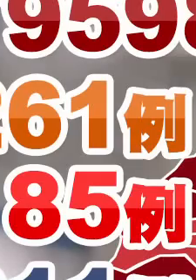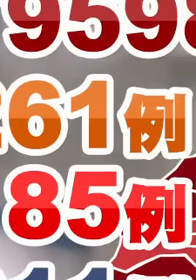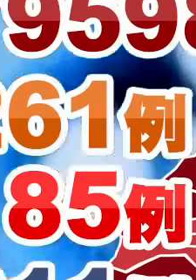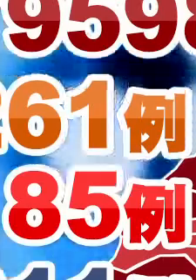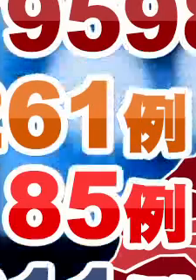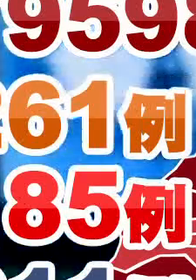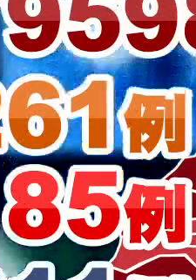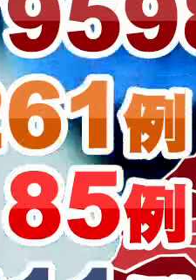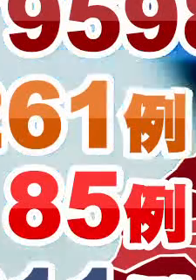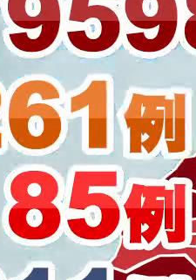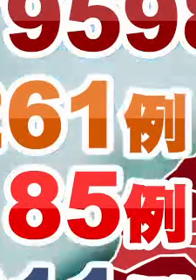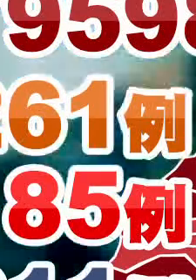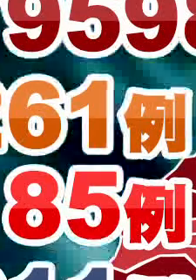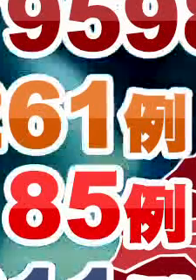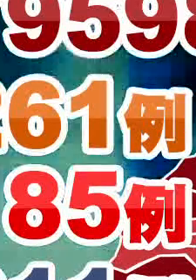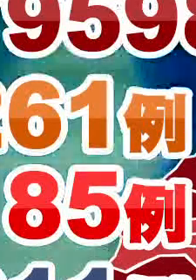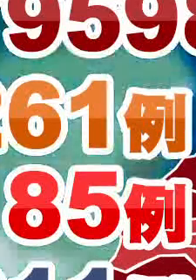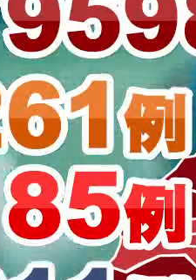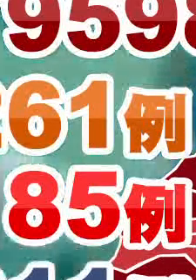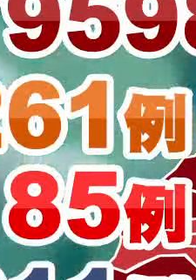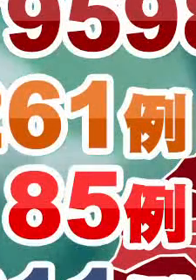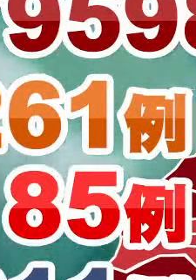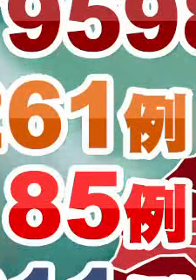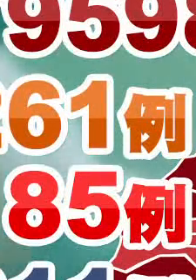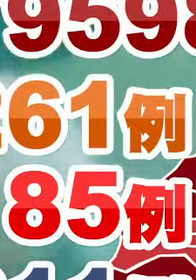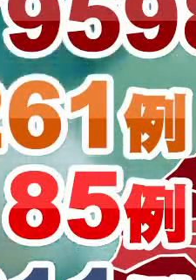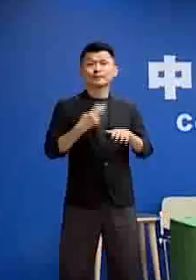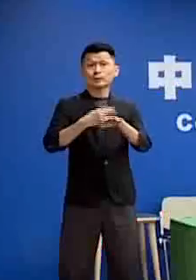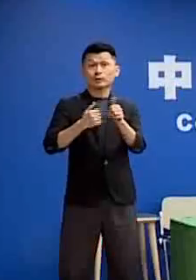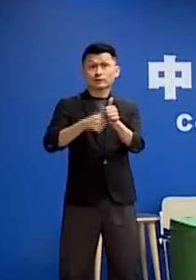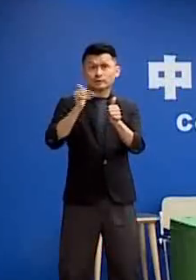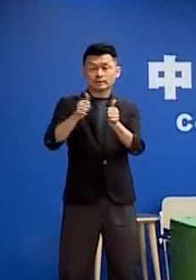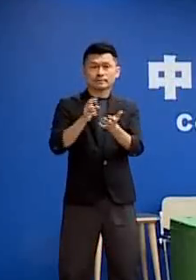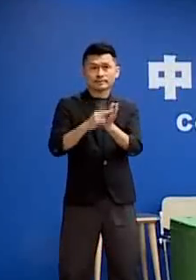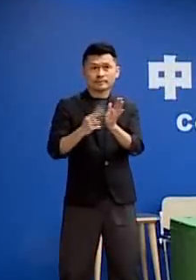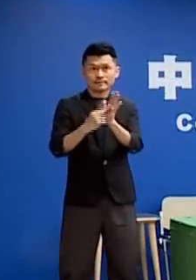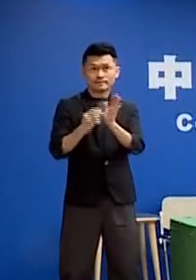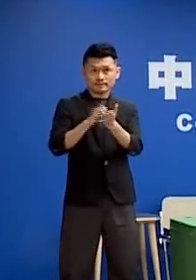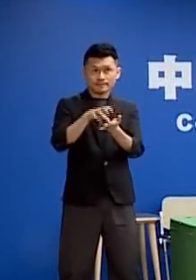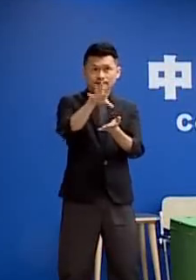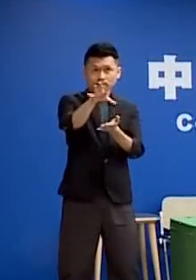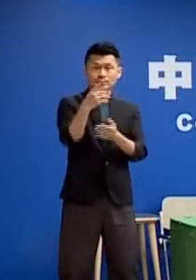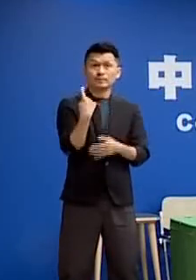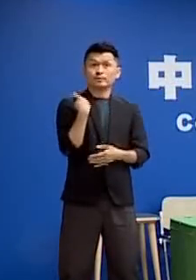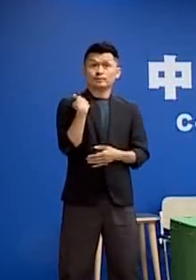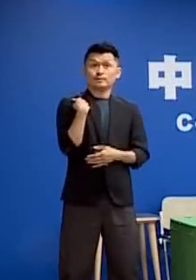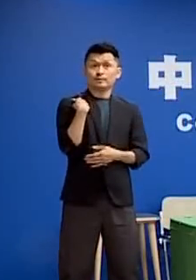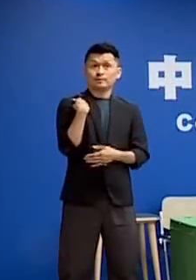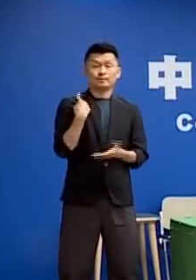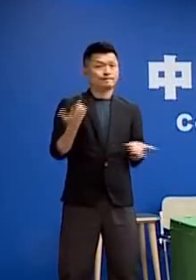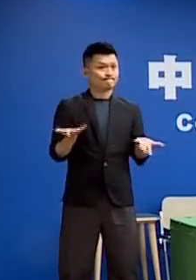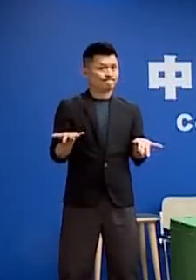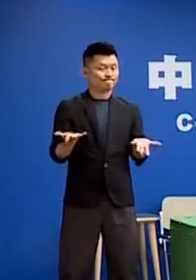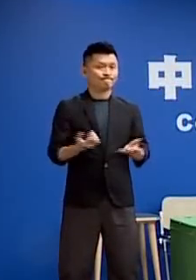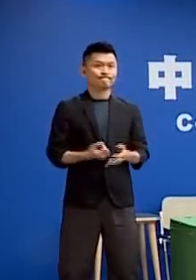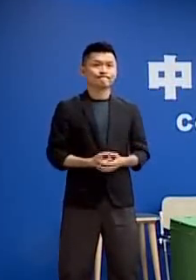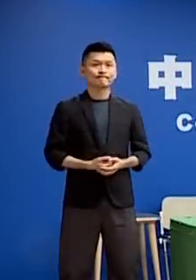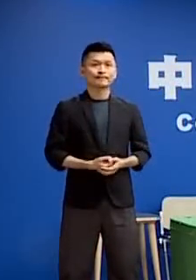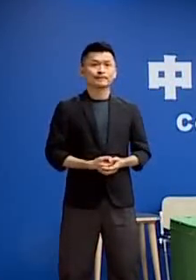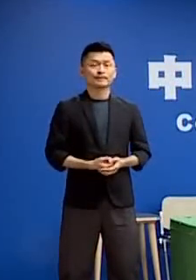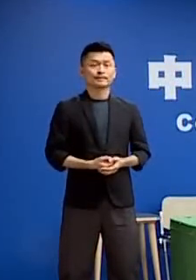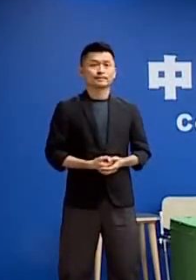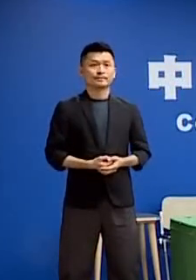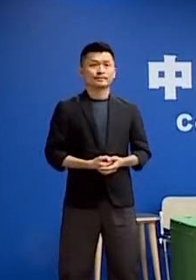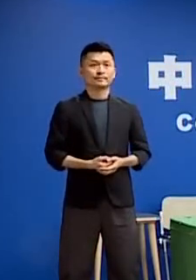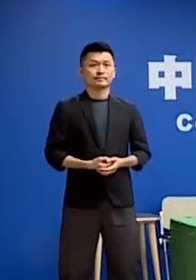染了 Omicron 引发的后遗症会低于之前的变异株。 记者会开始，确实只拿不出新增的本土个案数手板。十分